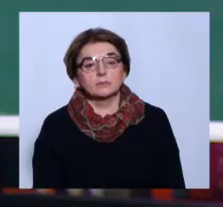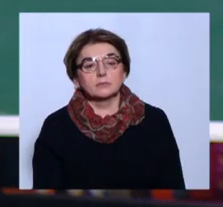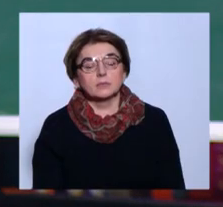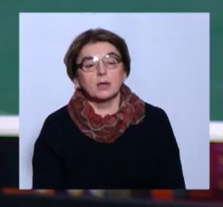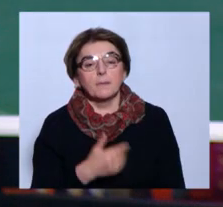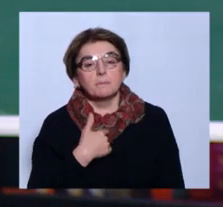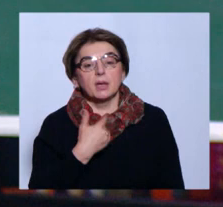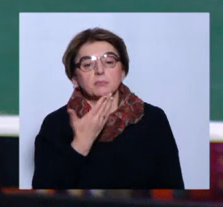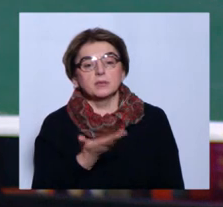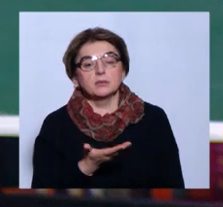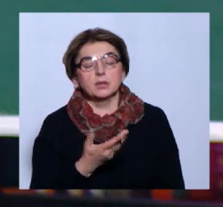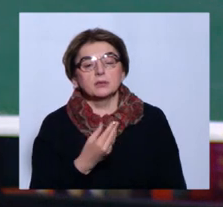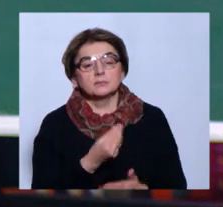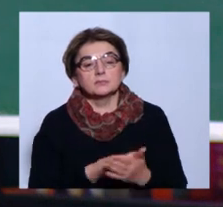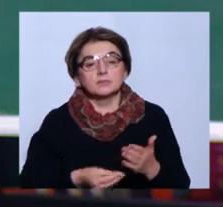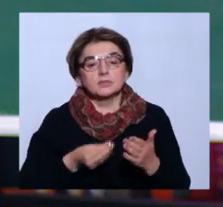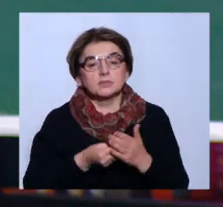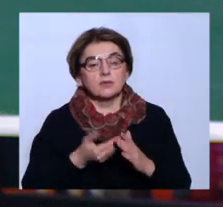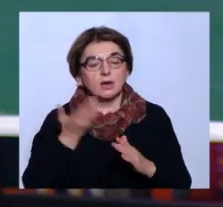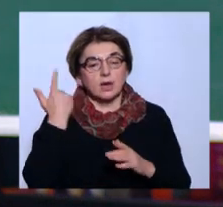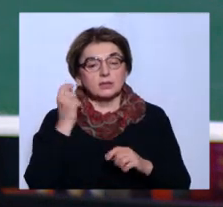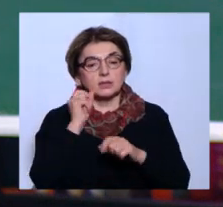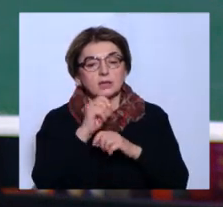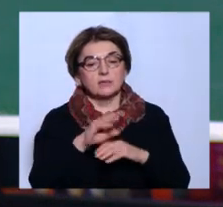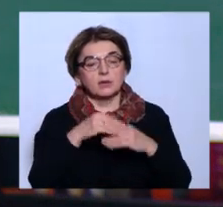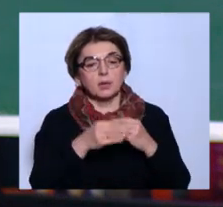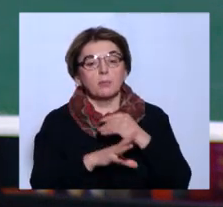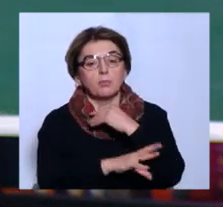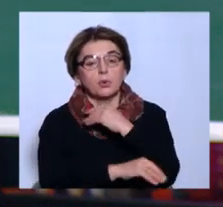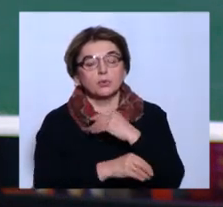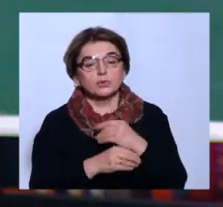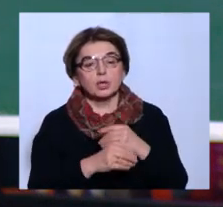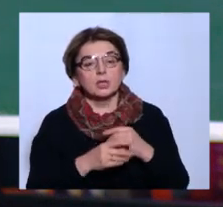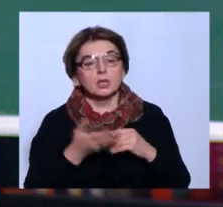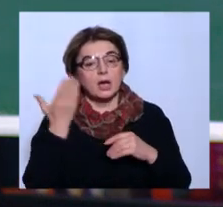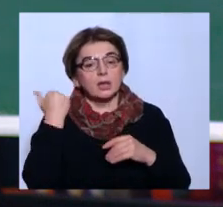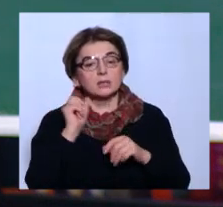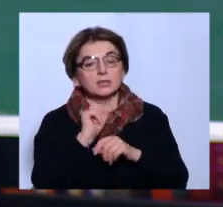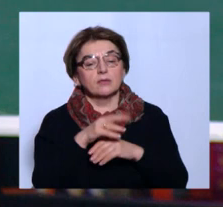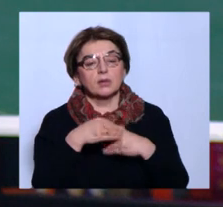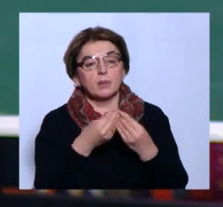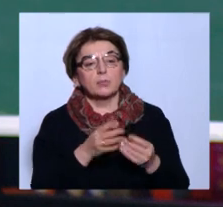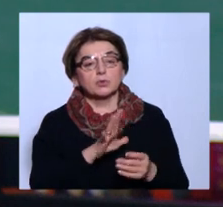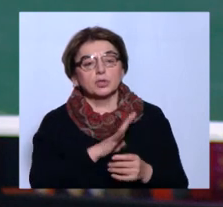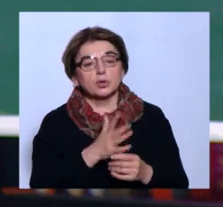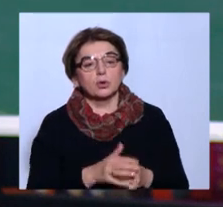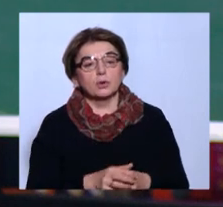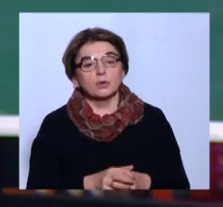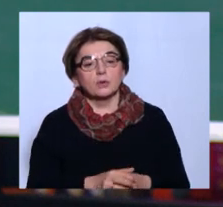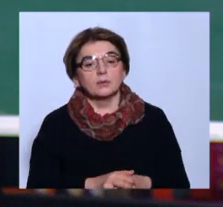მე მინდა დაუბრუნდე წინა დავალებას ჩვენი გაკვეთილის დასასრულს. წინა დავალებაში ასეთი დავალება ჰქონდა თქვენ, რომ